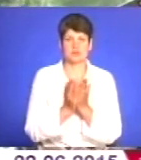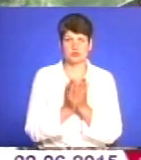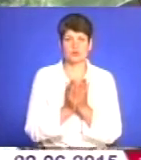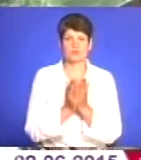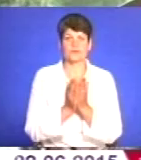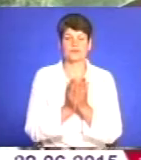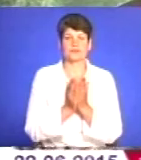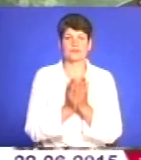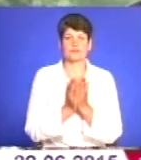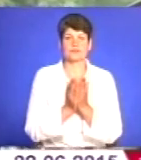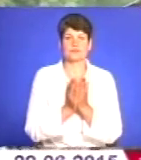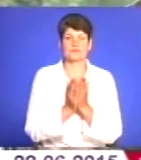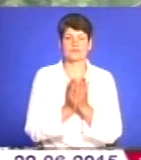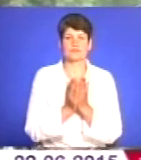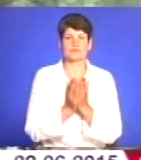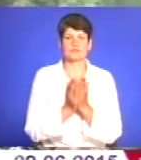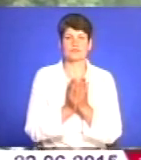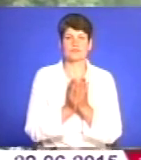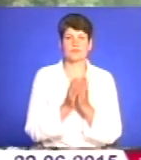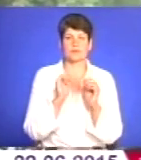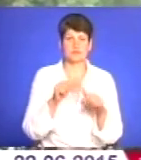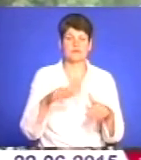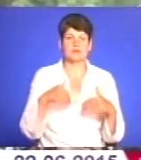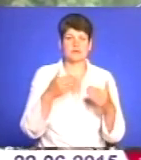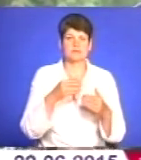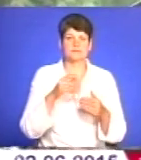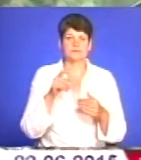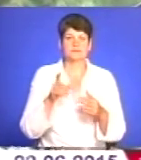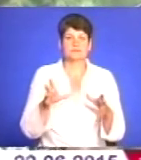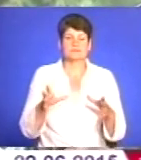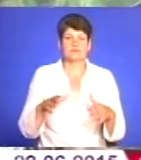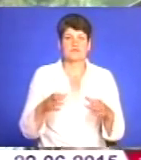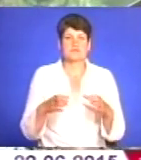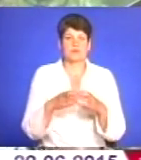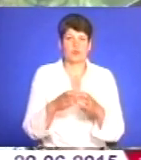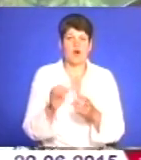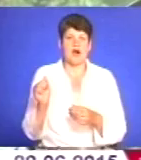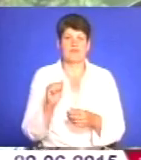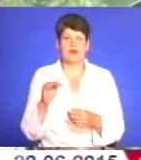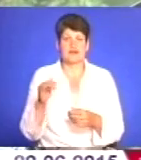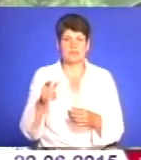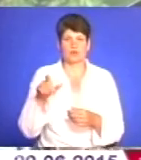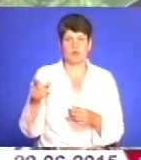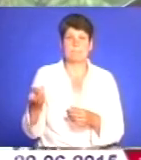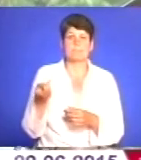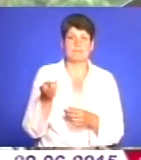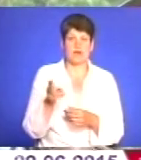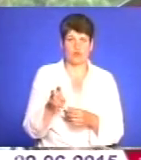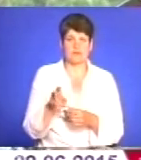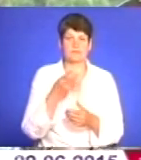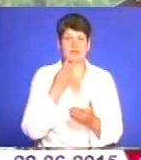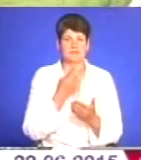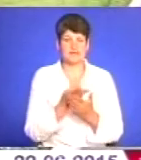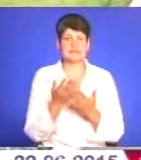щоб цю книжку могли би люди звертатися на спілку афганців. І ця книжка є, щоб люди приходили,